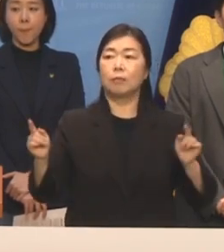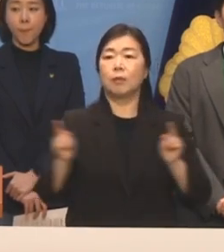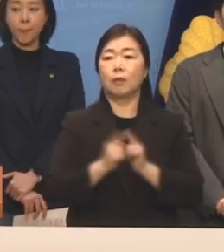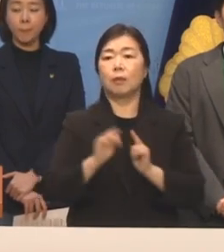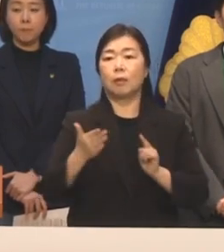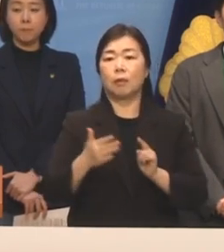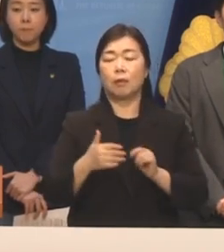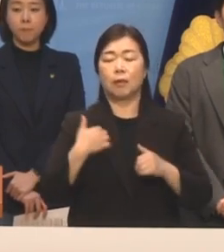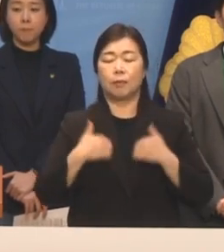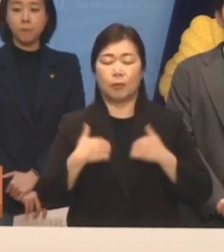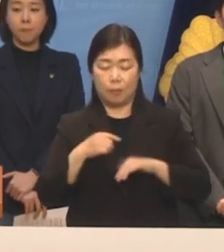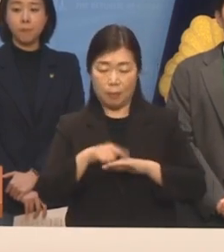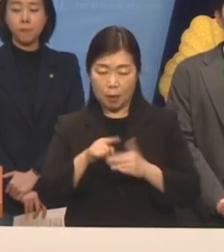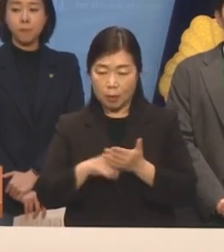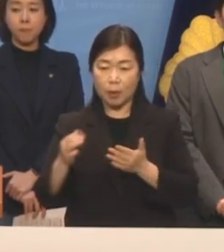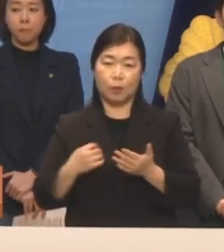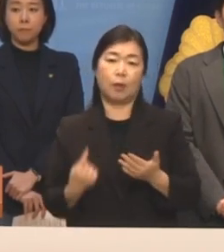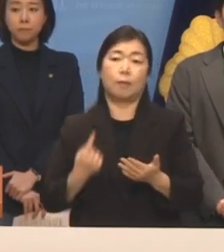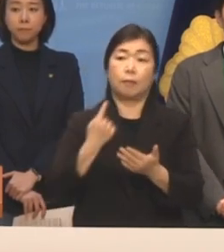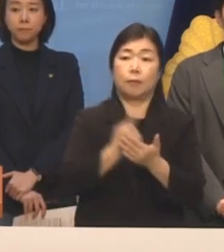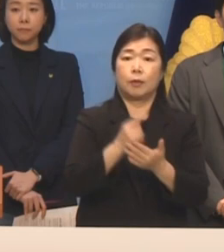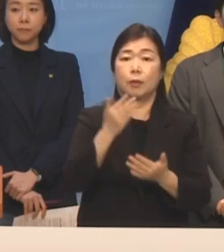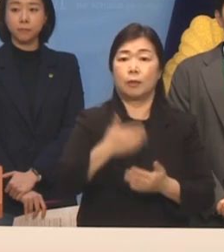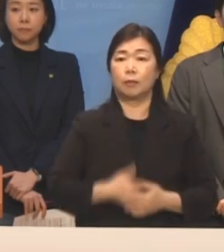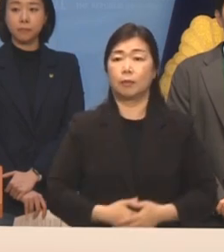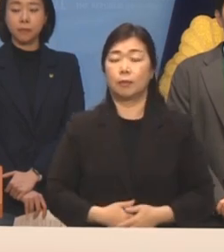기쁘게 합류합니다.